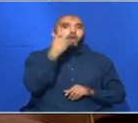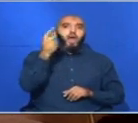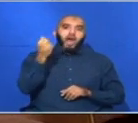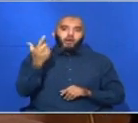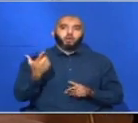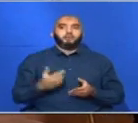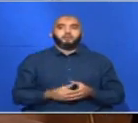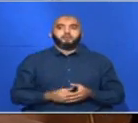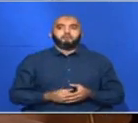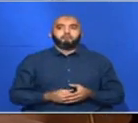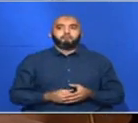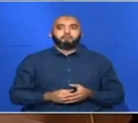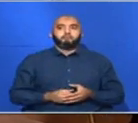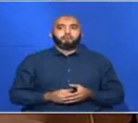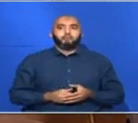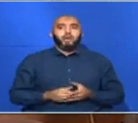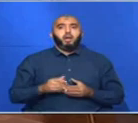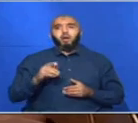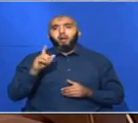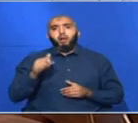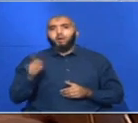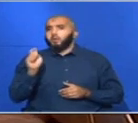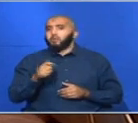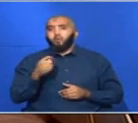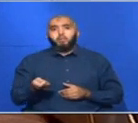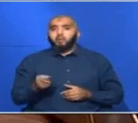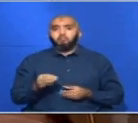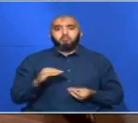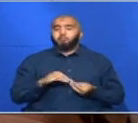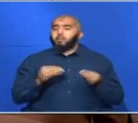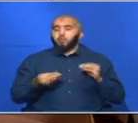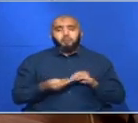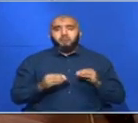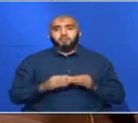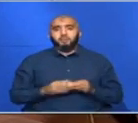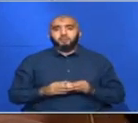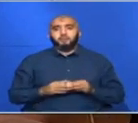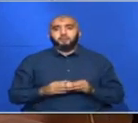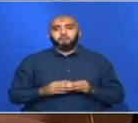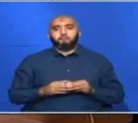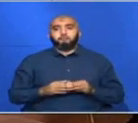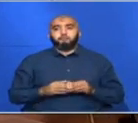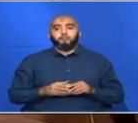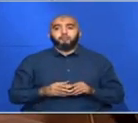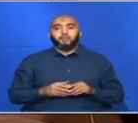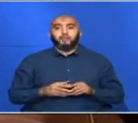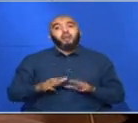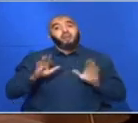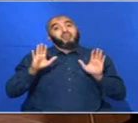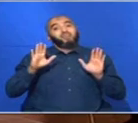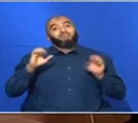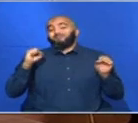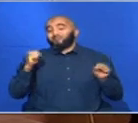سرق فان هذا ليس تفريطا بل اننا نعظم اجره عظم الله